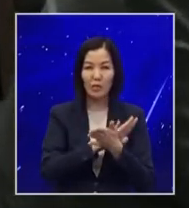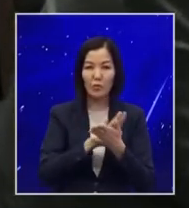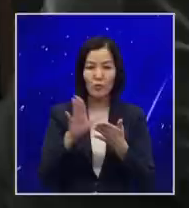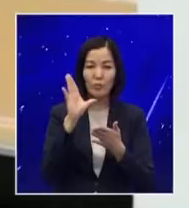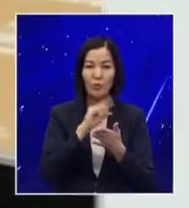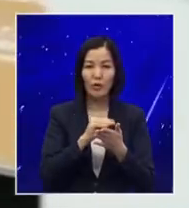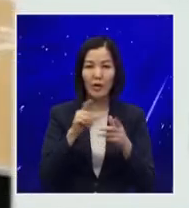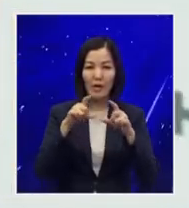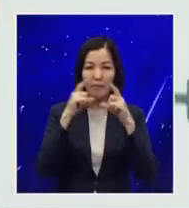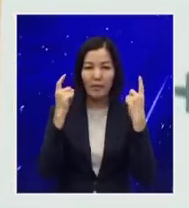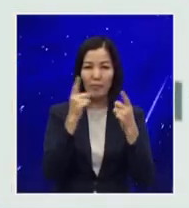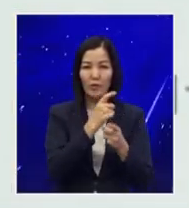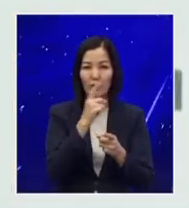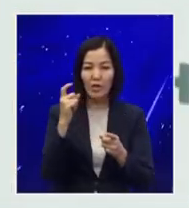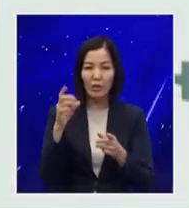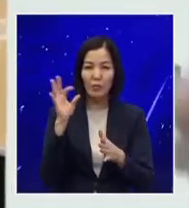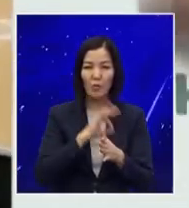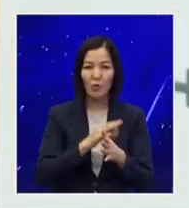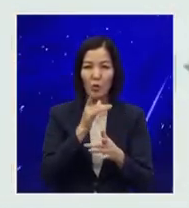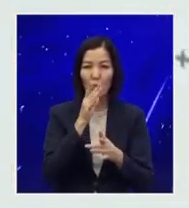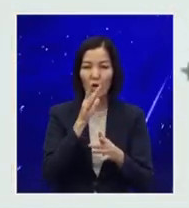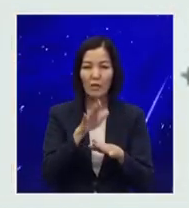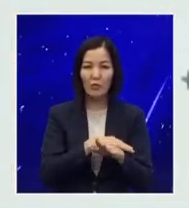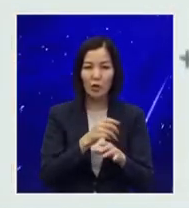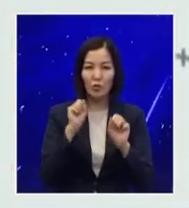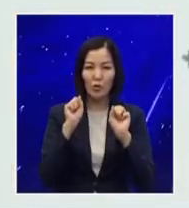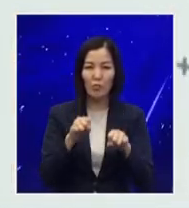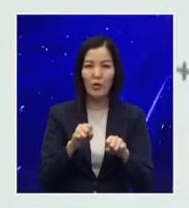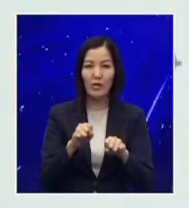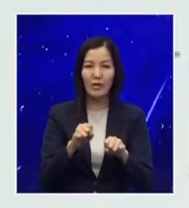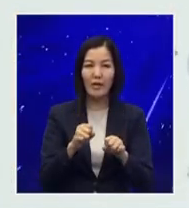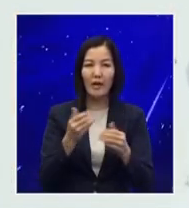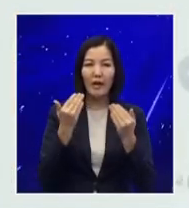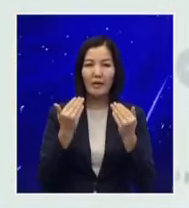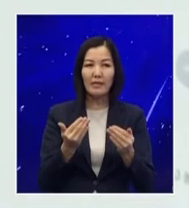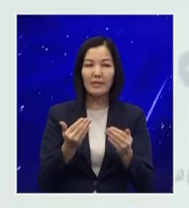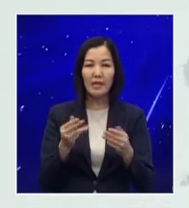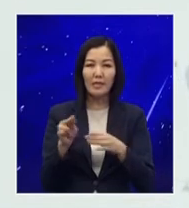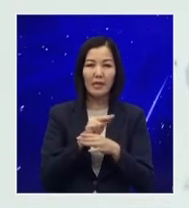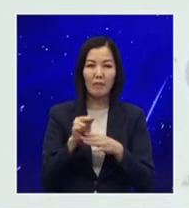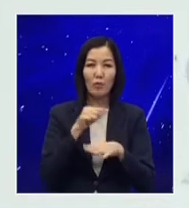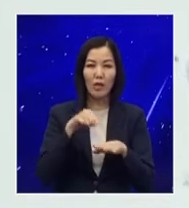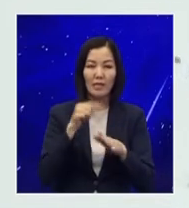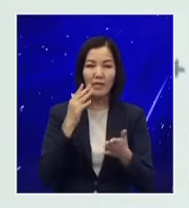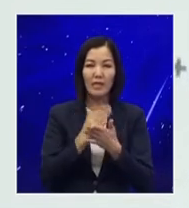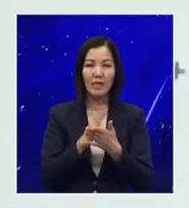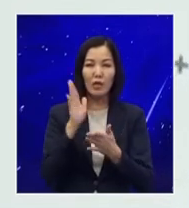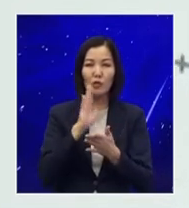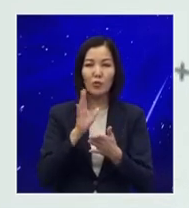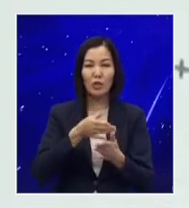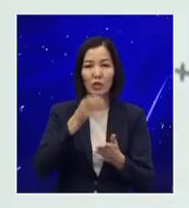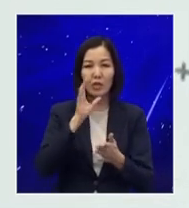қатар бетпердеге шашып оның қолдану мерзімін ұзартуға болады. Ол қабынуды тыныштандырады, немесе емдеуге әсер етеді. Суды ішкен